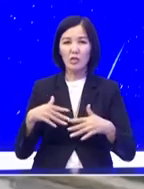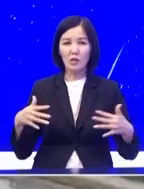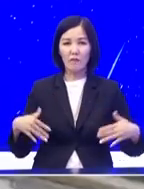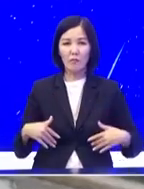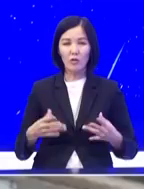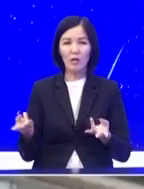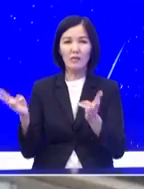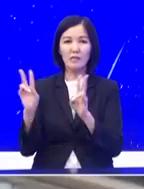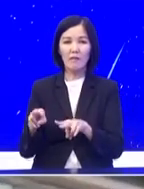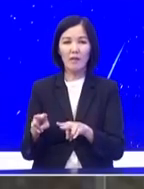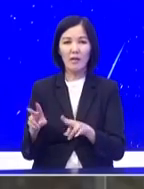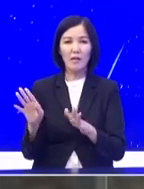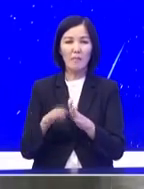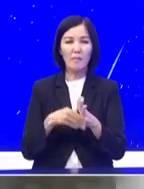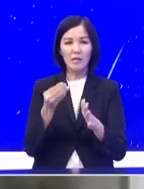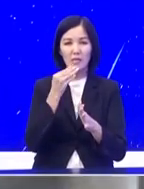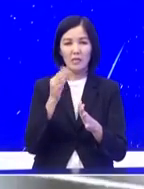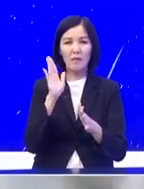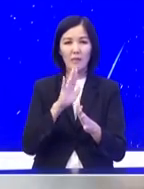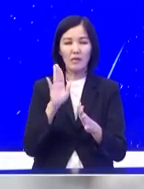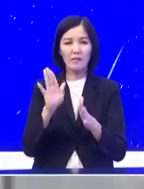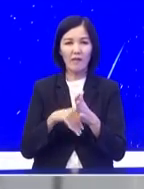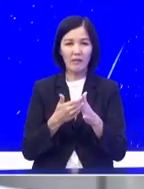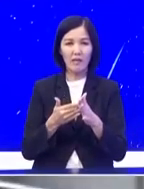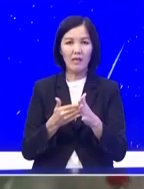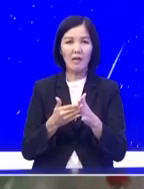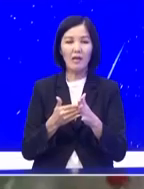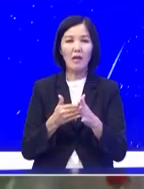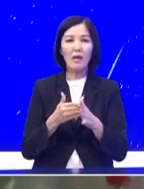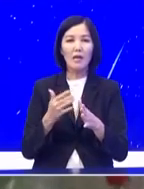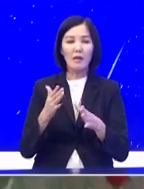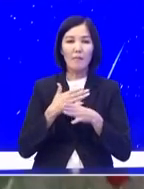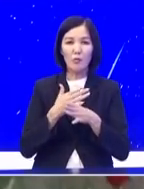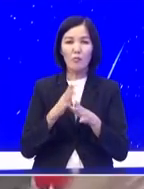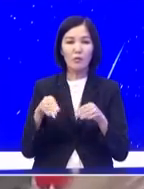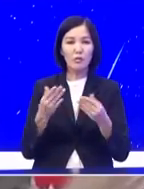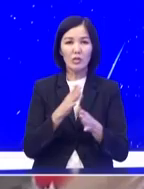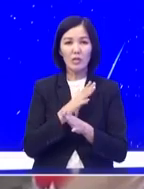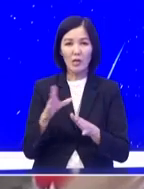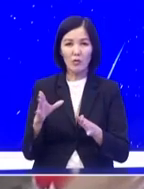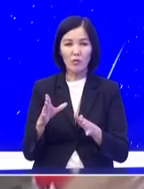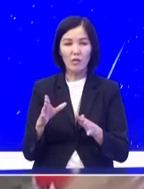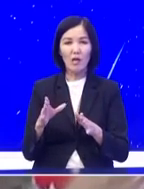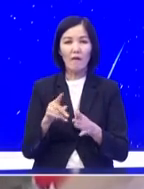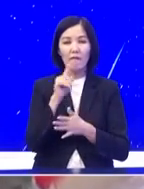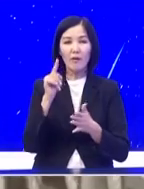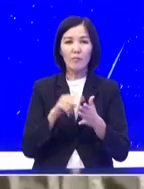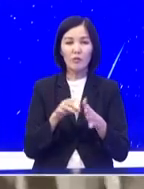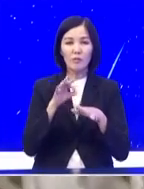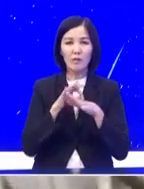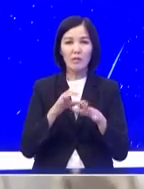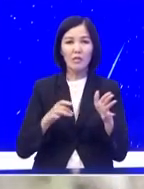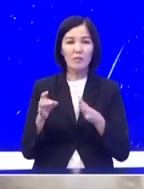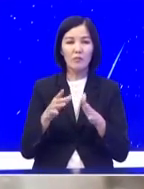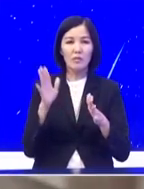надолго оставляют их без еды и воды, не предоставляют вовремя ветеринарную помощь. Кроме того, вызывают вопросы и проводимые в